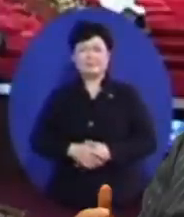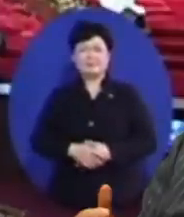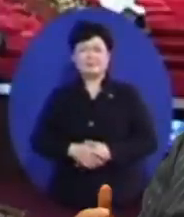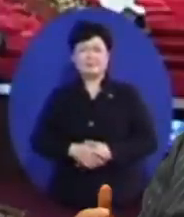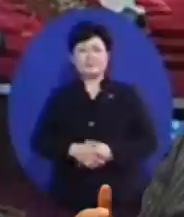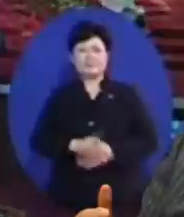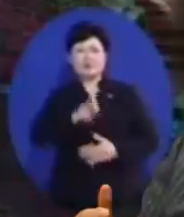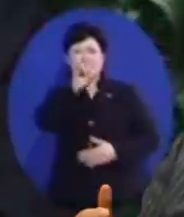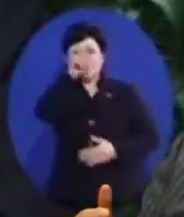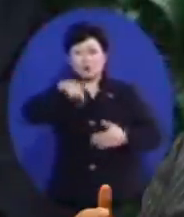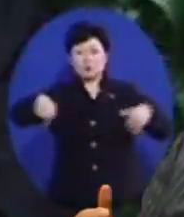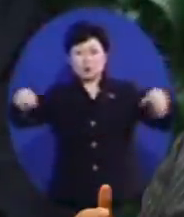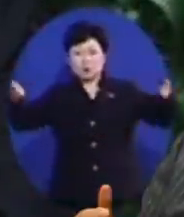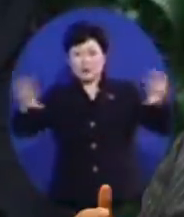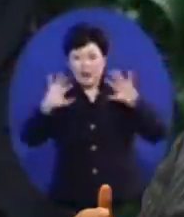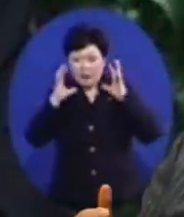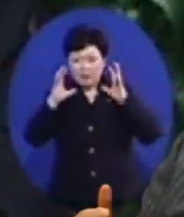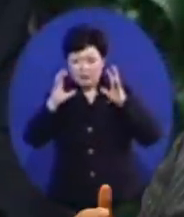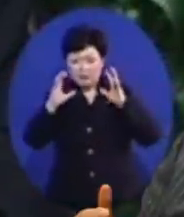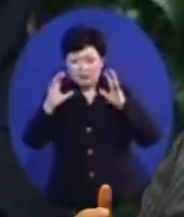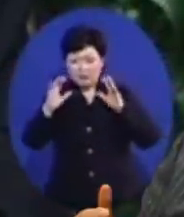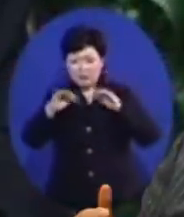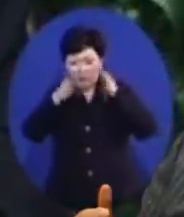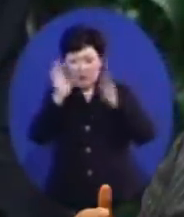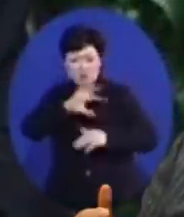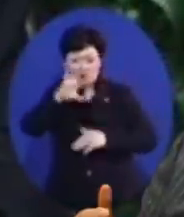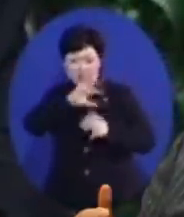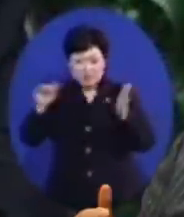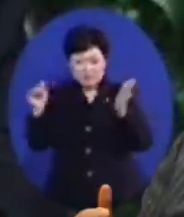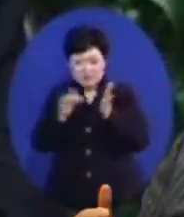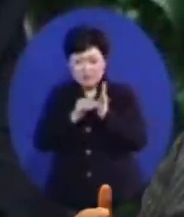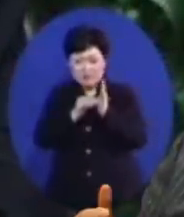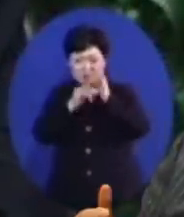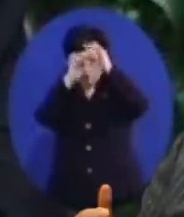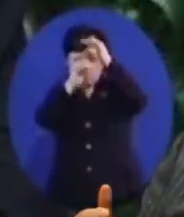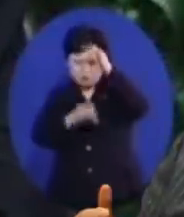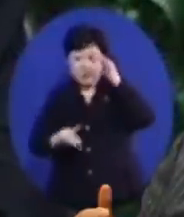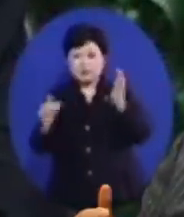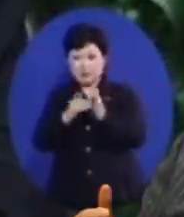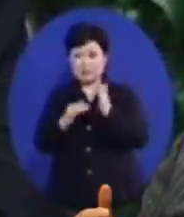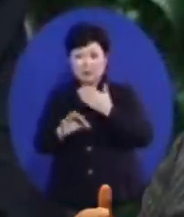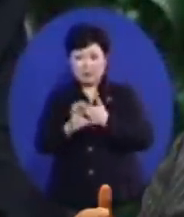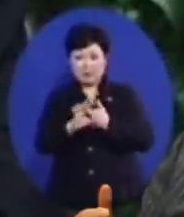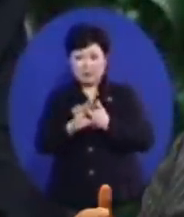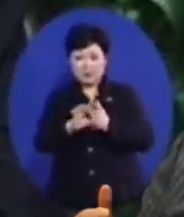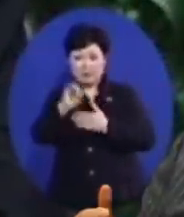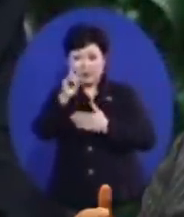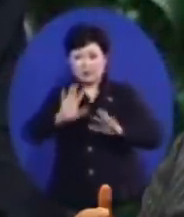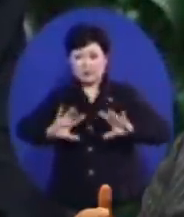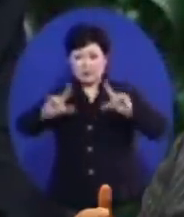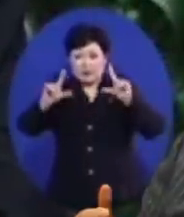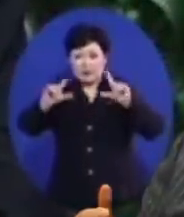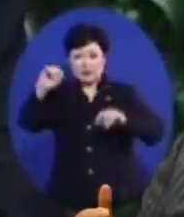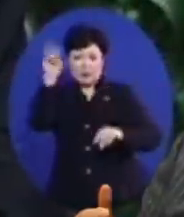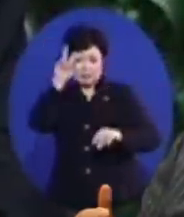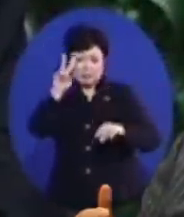독수리가 새끼들을 데리고서 훈련을 다 하시고 난 다음에 훈련 과정이 끝나면은 어느 날 갑자기 말합니다. 이제